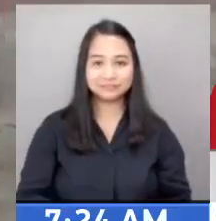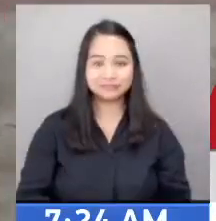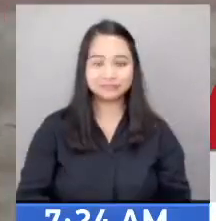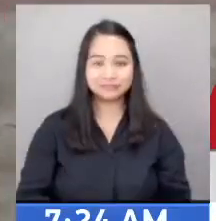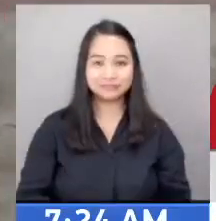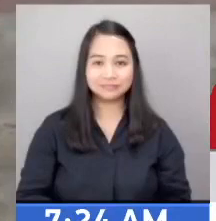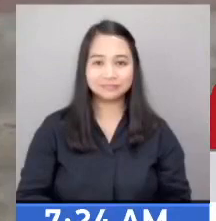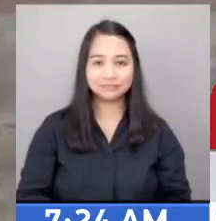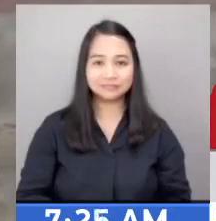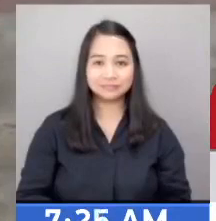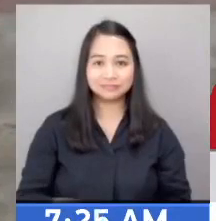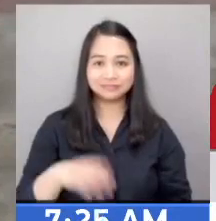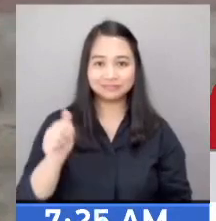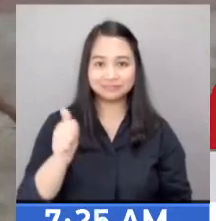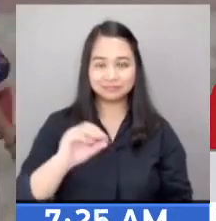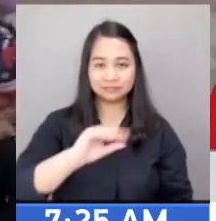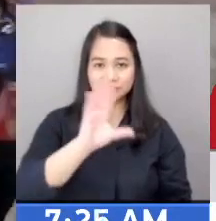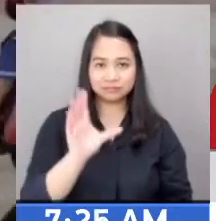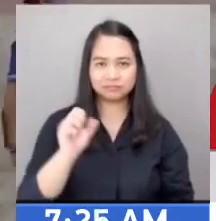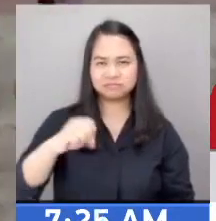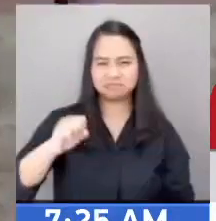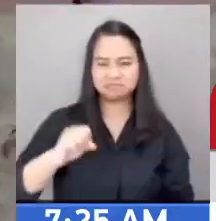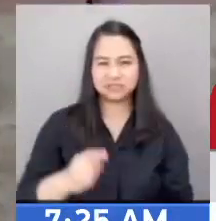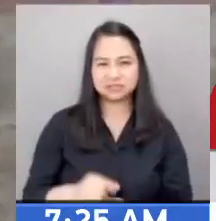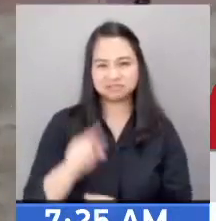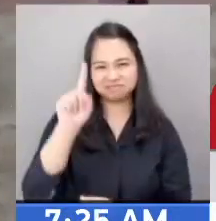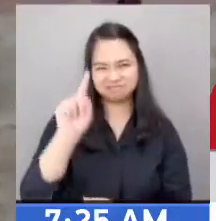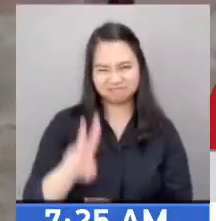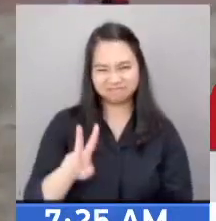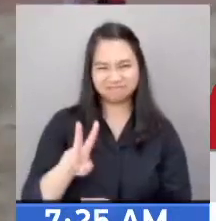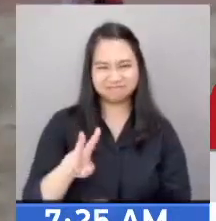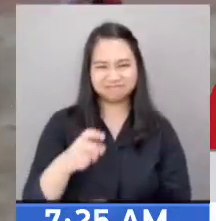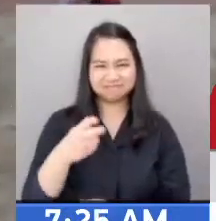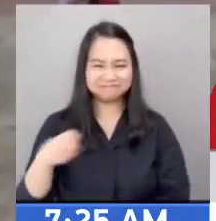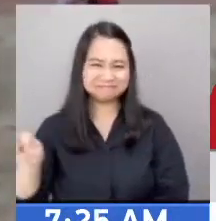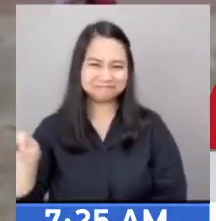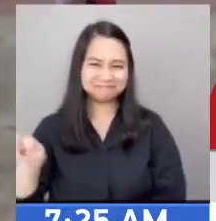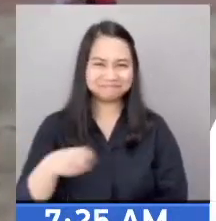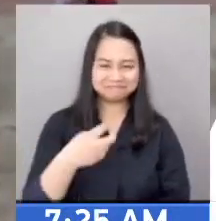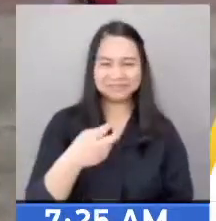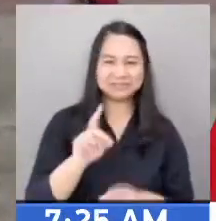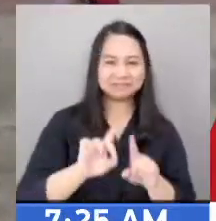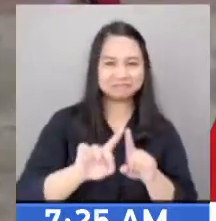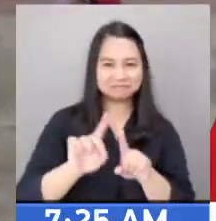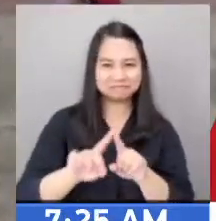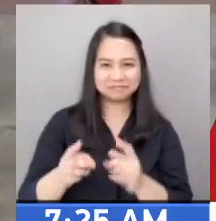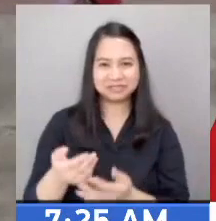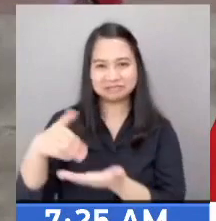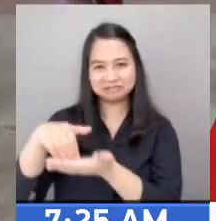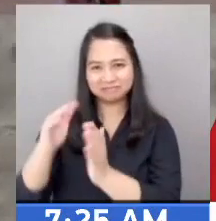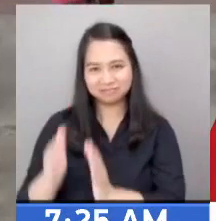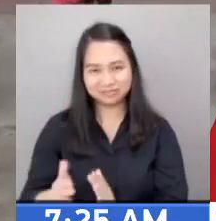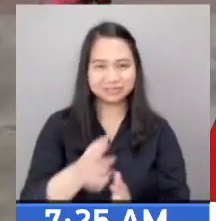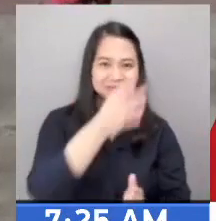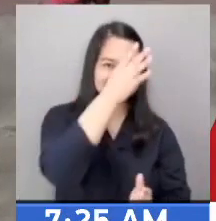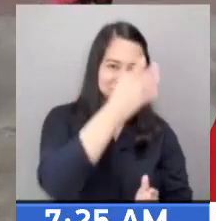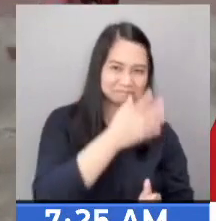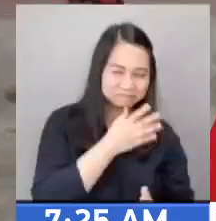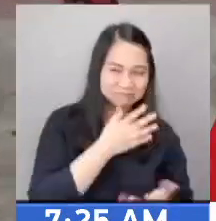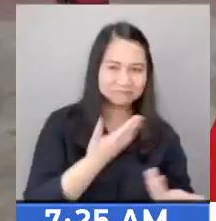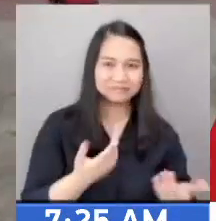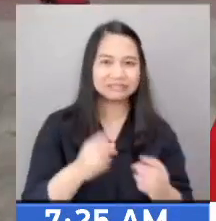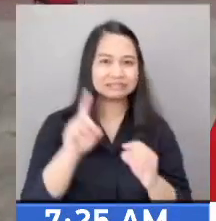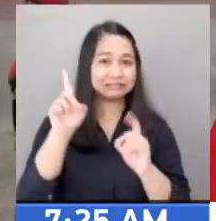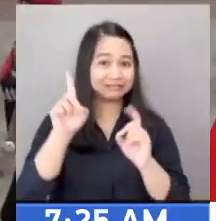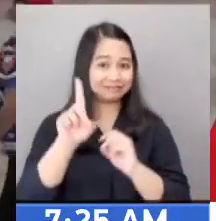Fine, good morning. Alam mo, hatinga yung opinion ng mga nakausap ko ng mga estudyante, maging magulang, kaugnay doon sa inilabas sa Department